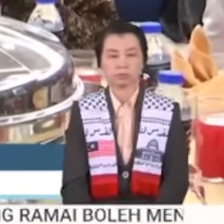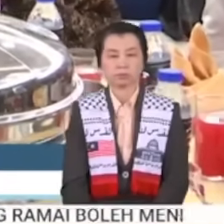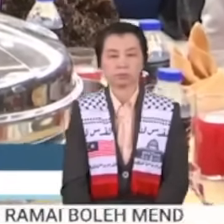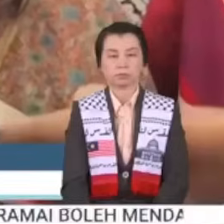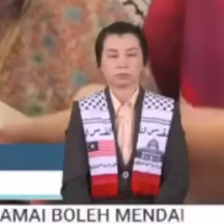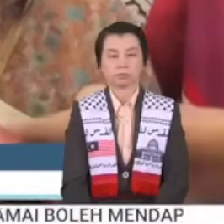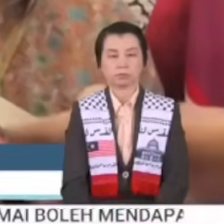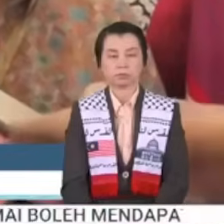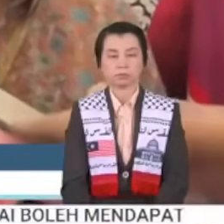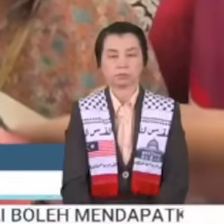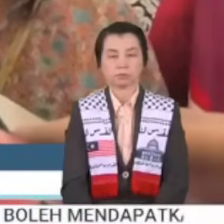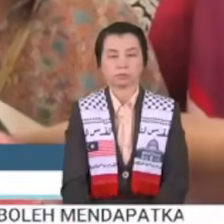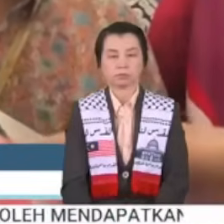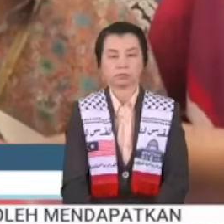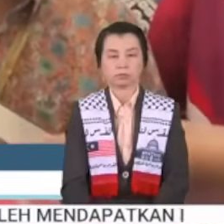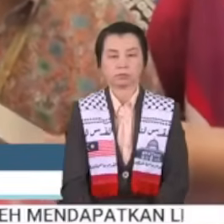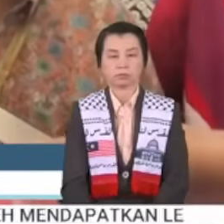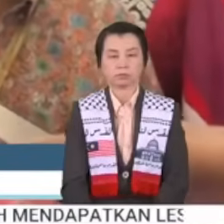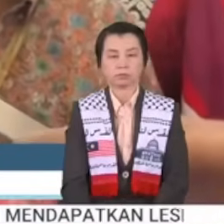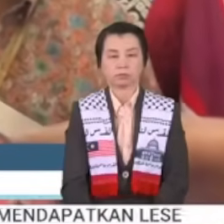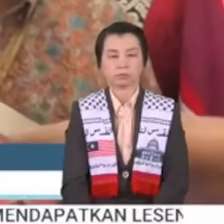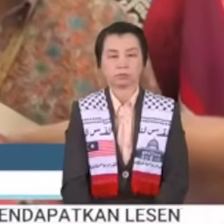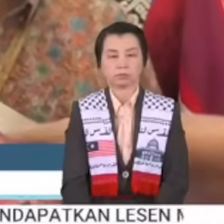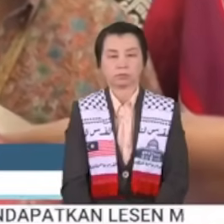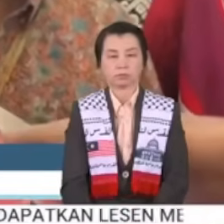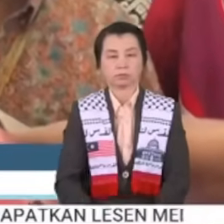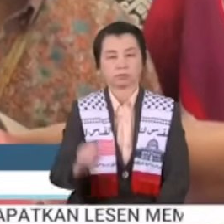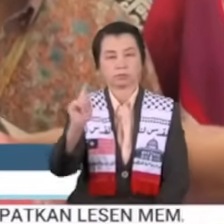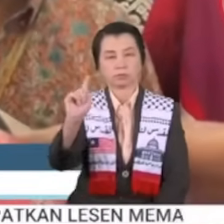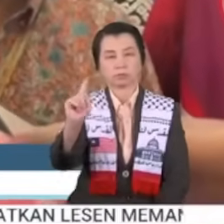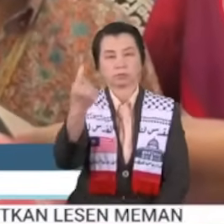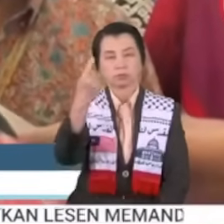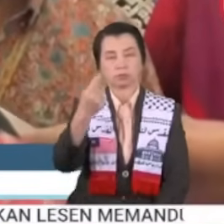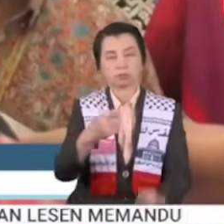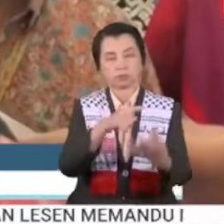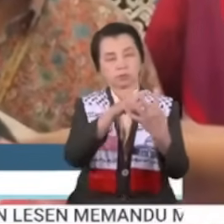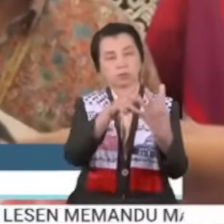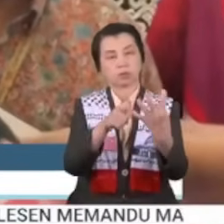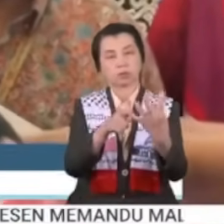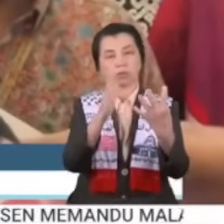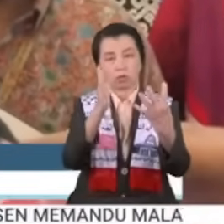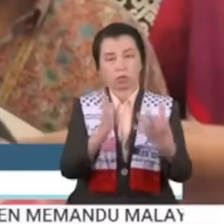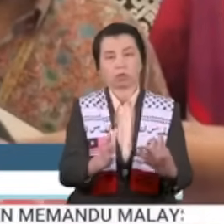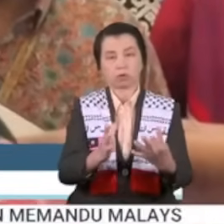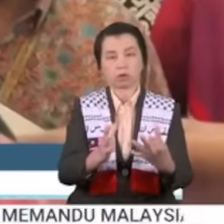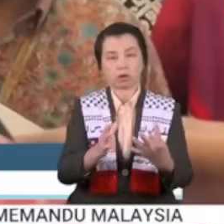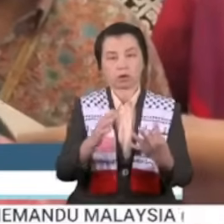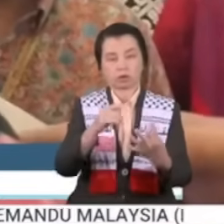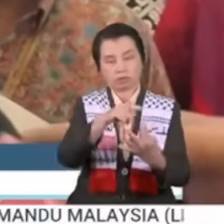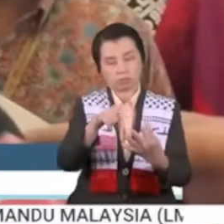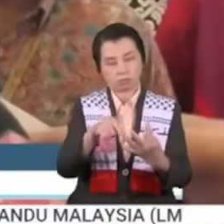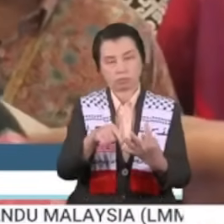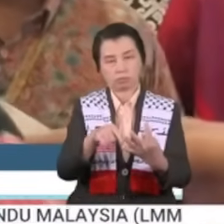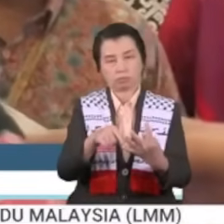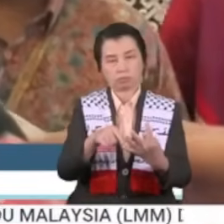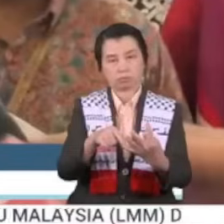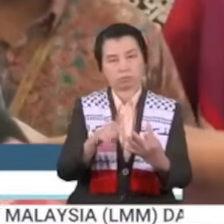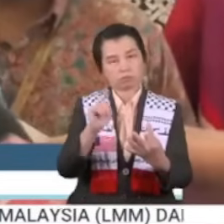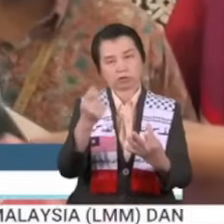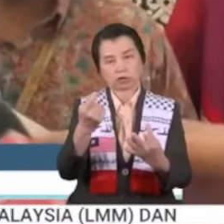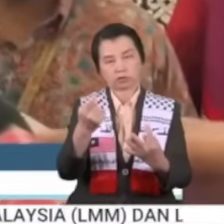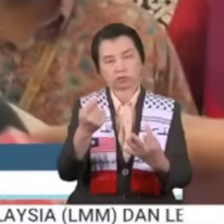baharu bukan hanya empat orang ini saja tapi kita menyangkakan mungkin